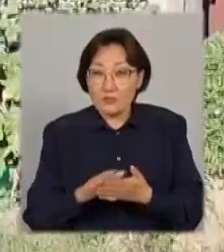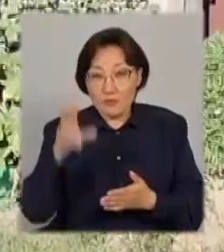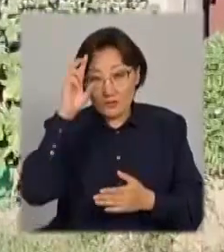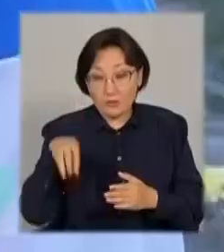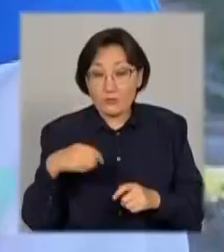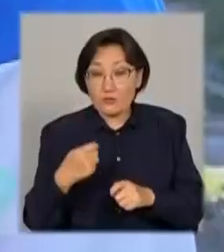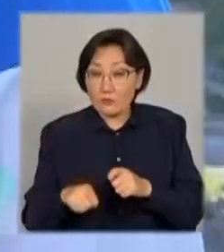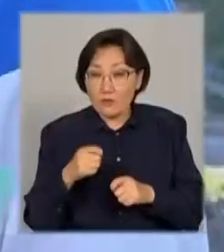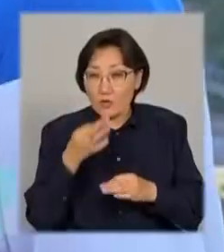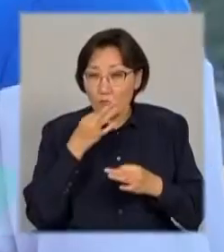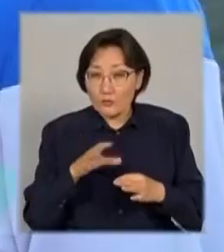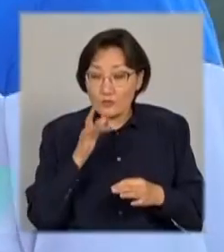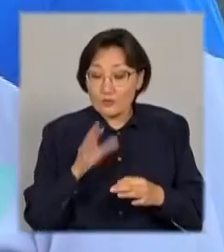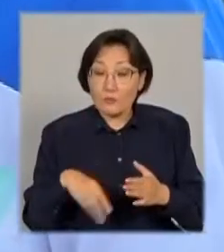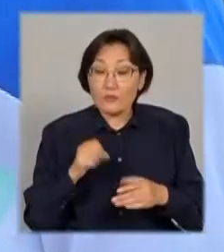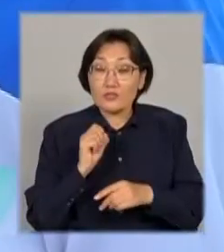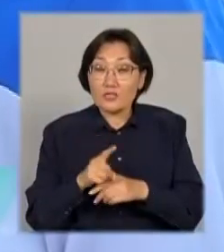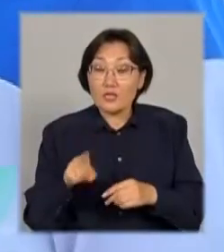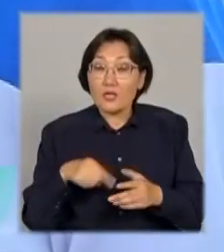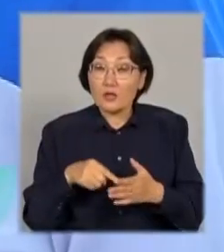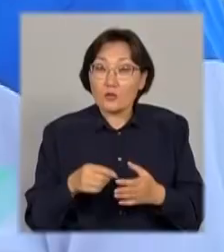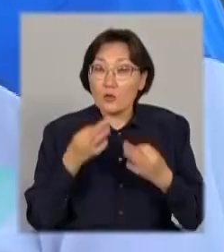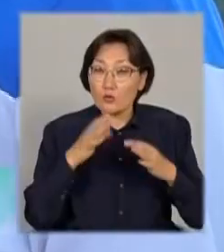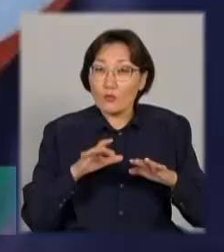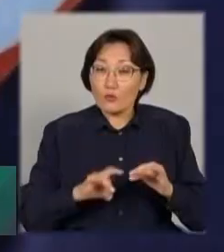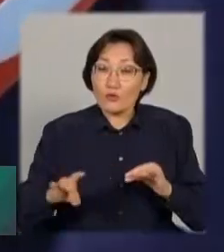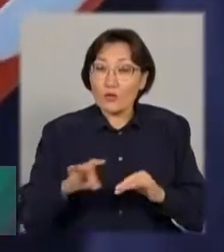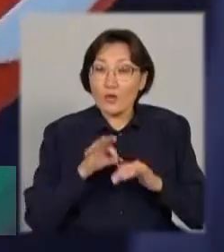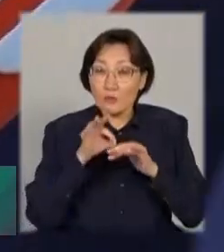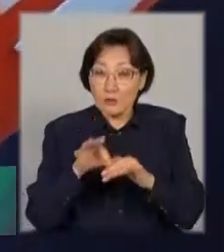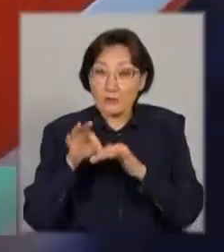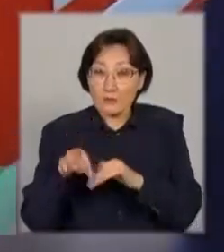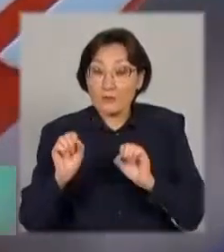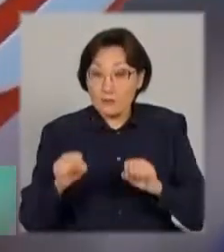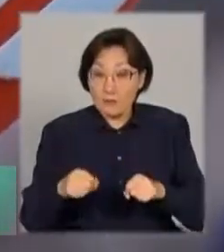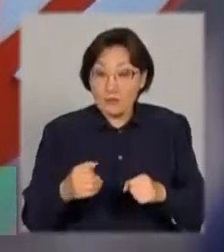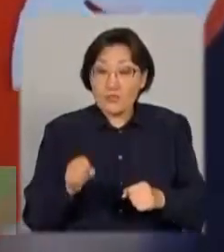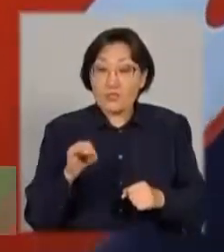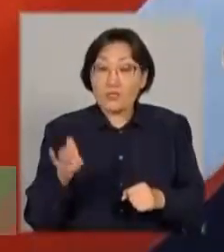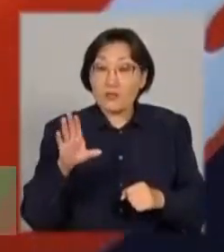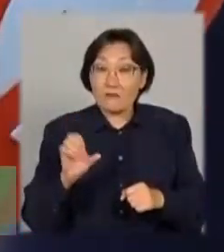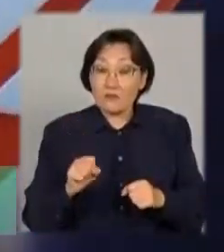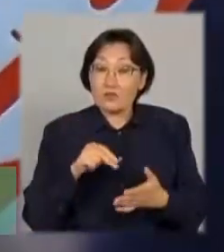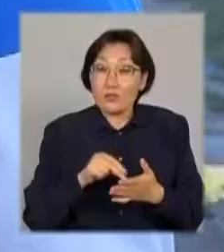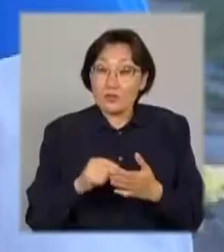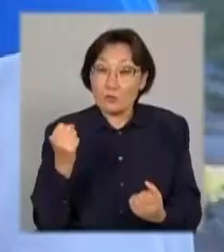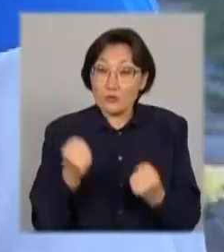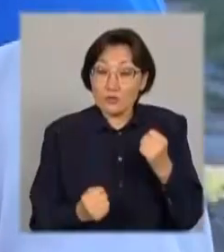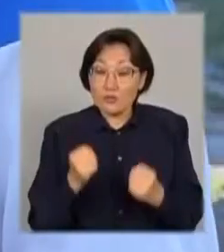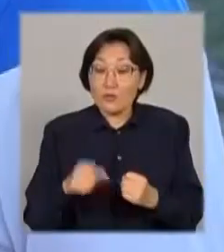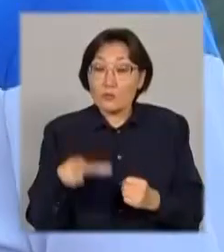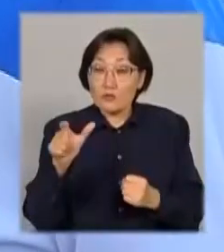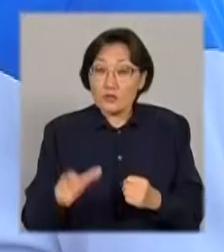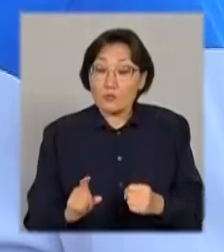теңге төліп қойған екен. Енді жасасқан келісім шарттың орындалмайтынын біліп, ақшам далаға кетті деп күйінеді. Мне